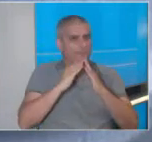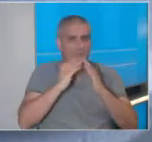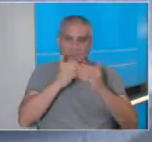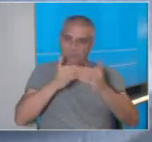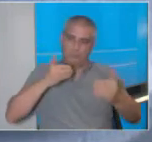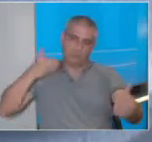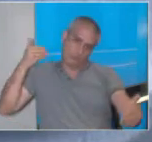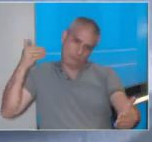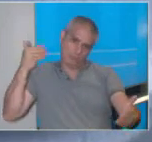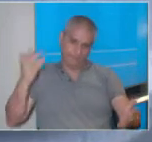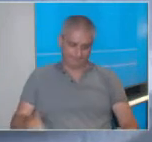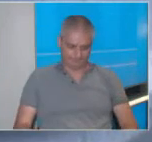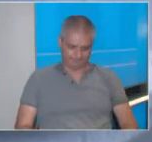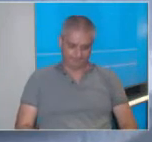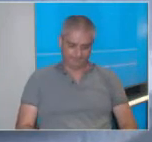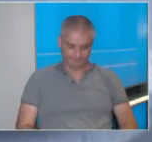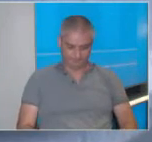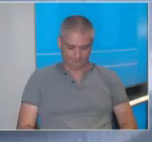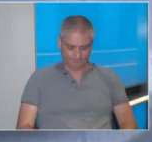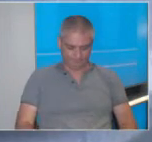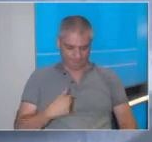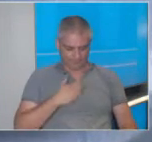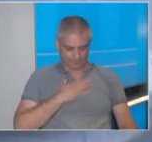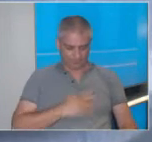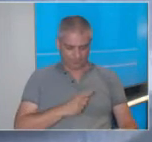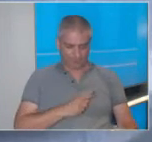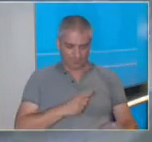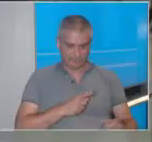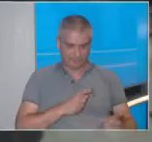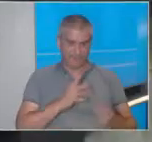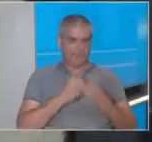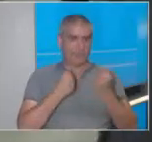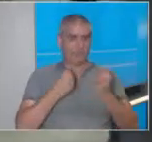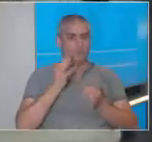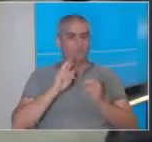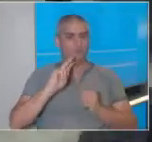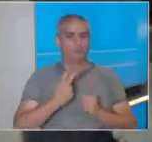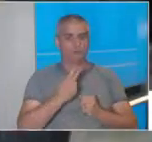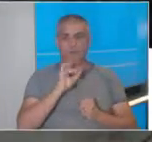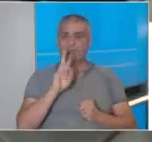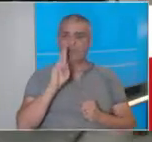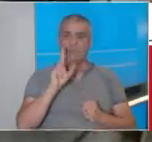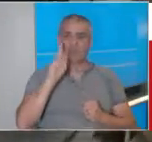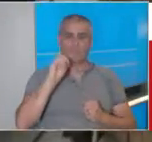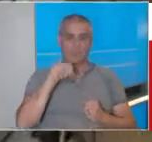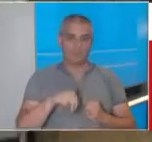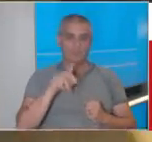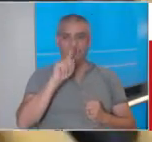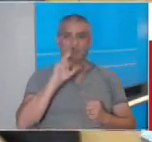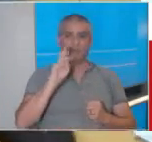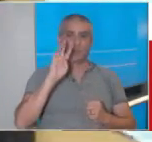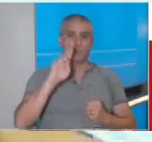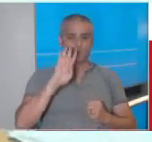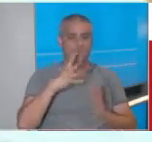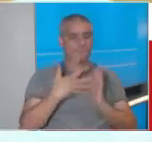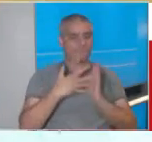הולך ומתרחק. אנחנו אבל רוצים להתחיל עם הדרמה במשפט החוזר של רומן זדורוב.